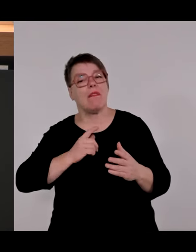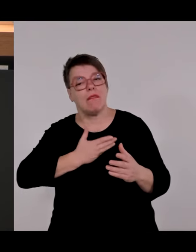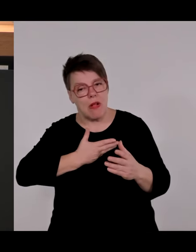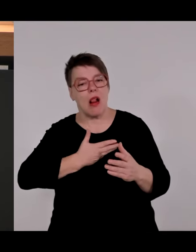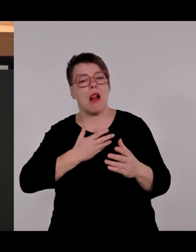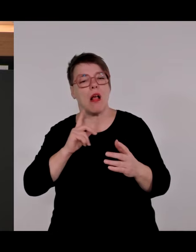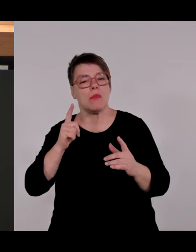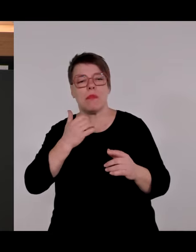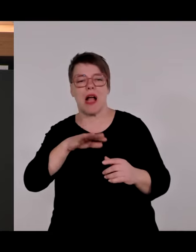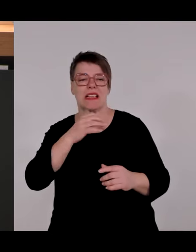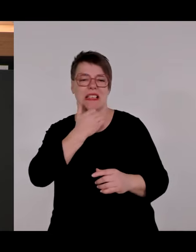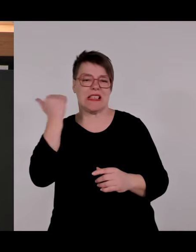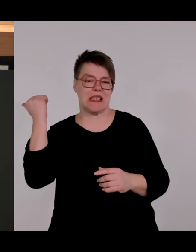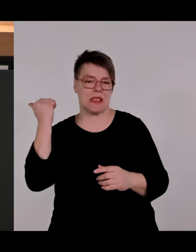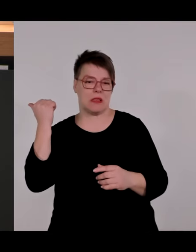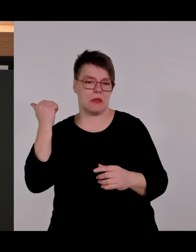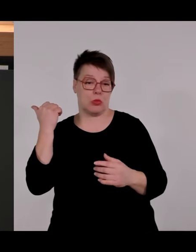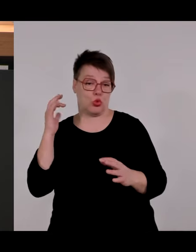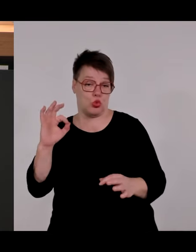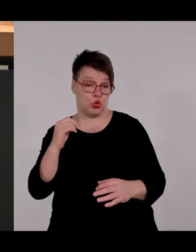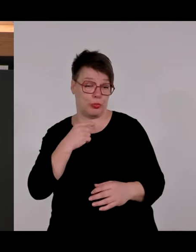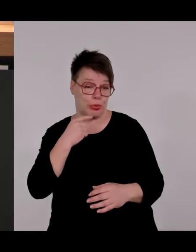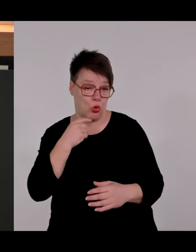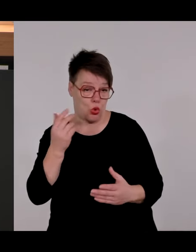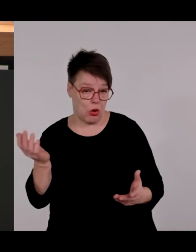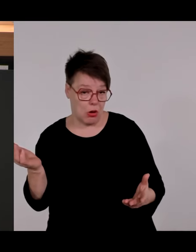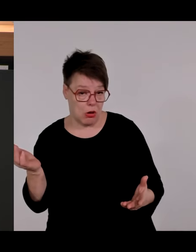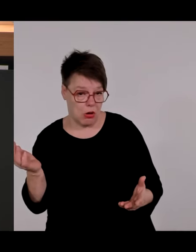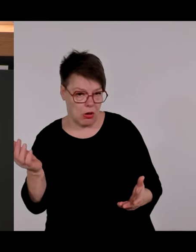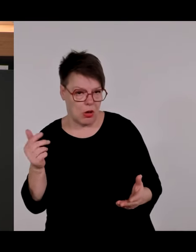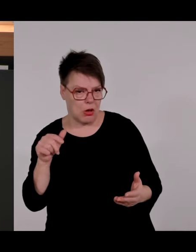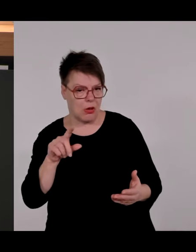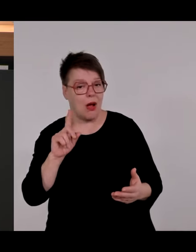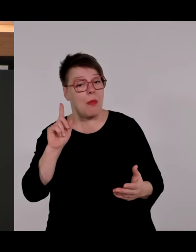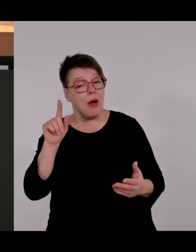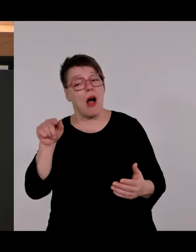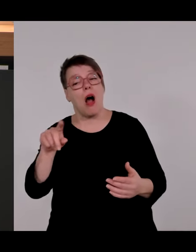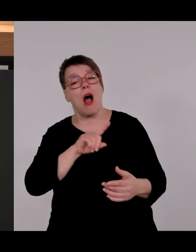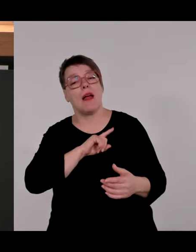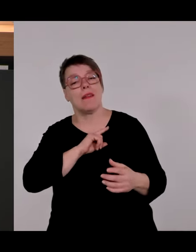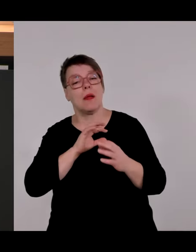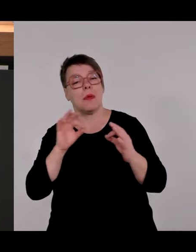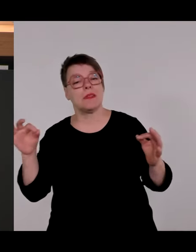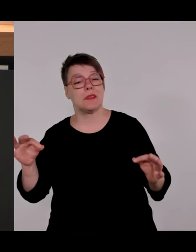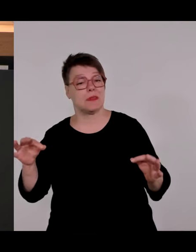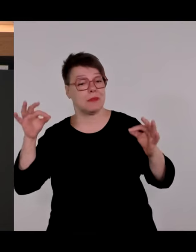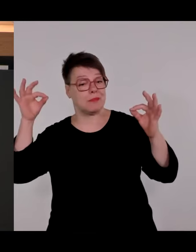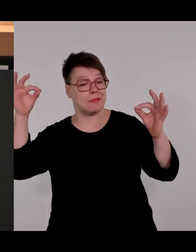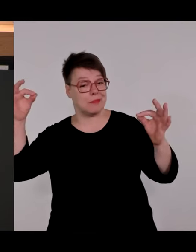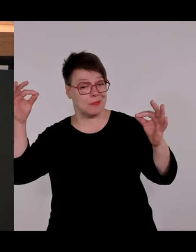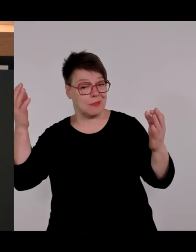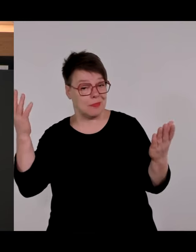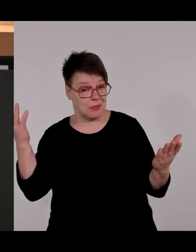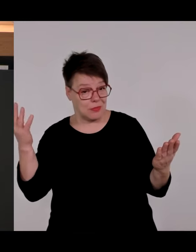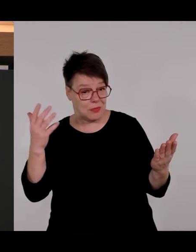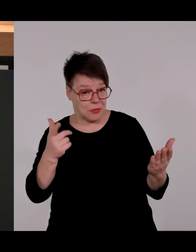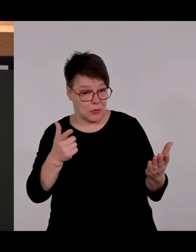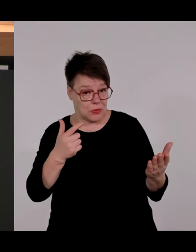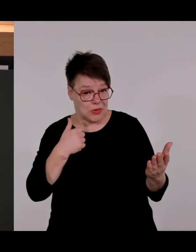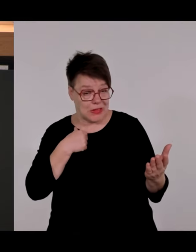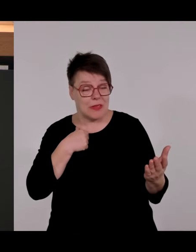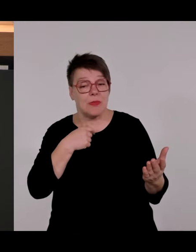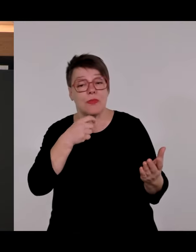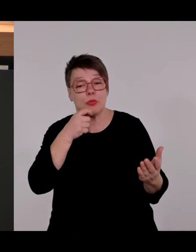funktionieren. Der Anspruch der Berlinerin darf demzufolge ja künftig sein, dass wir überall saubere und sichere Parks